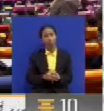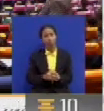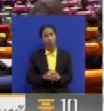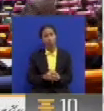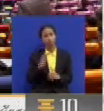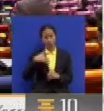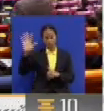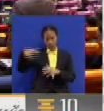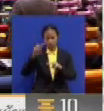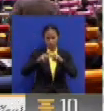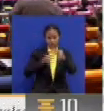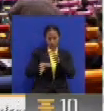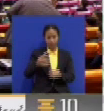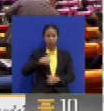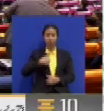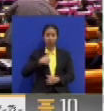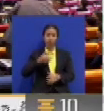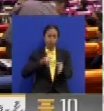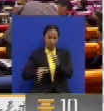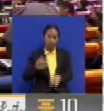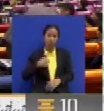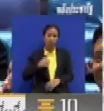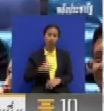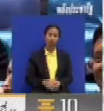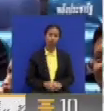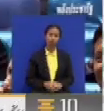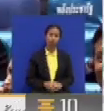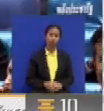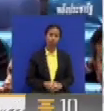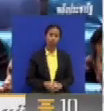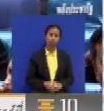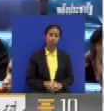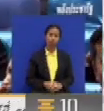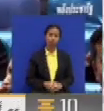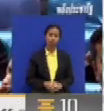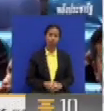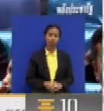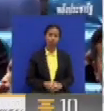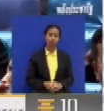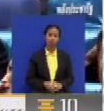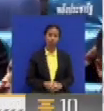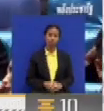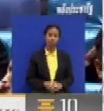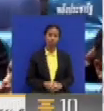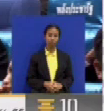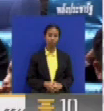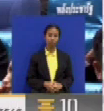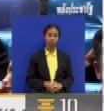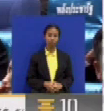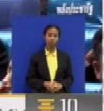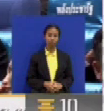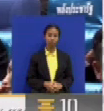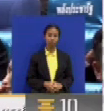ทีมกับที่เหลือนั่นแหละกลุ่มนี่ล่ะนี่ล่ะคุณสมพงษ์นี่ล่ะแล้วก็ถ้ามีงูเห่